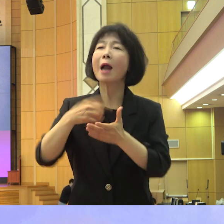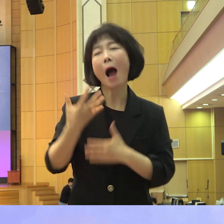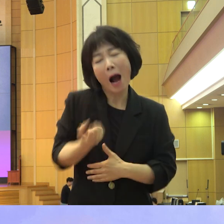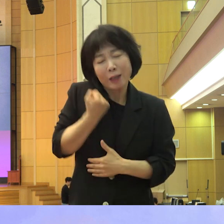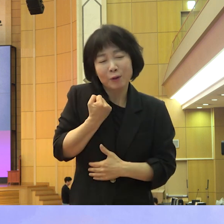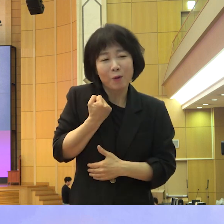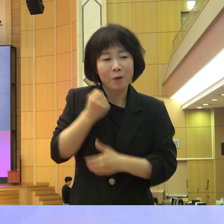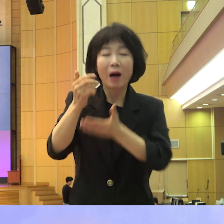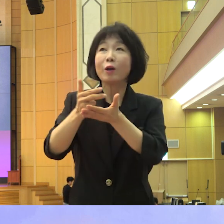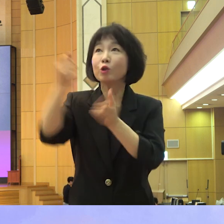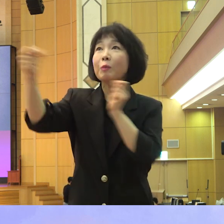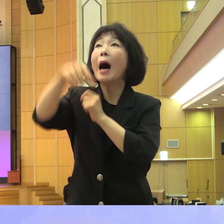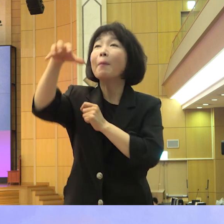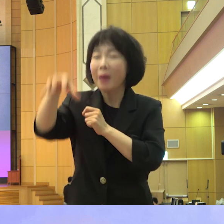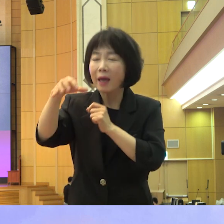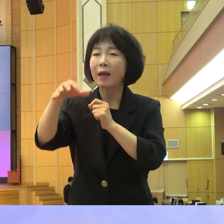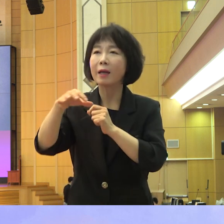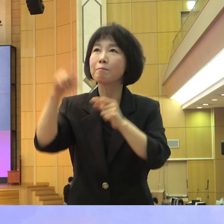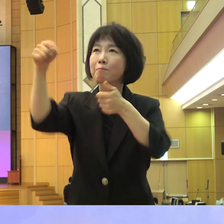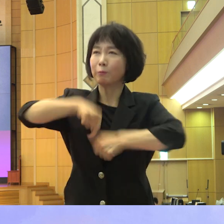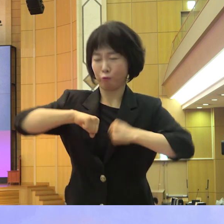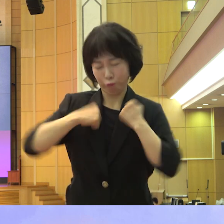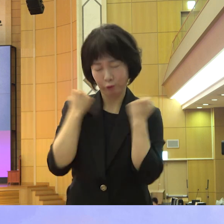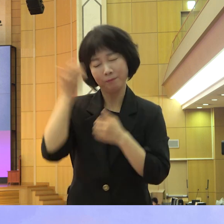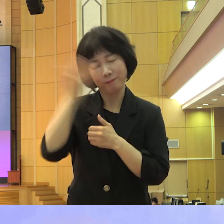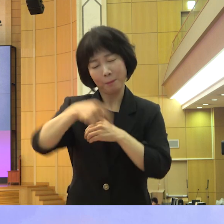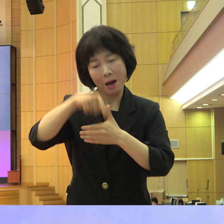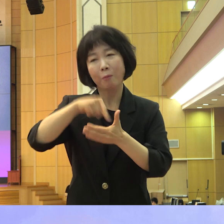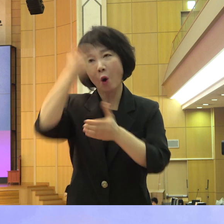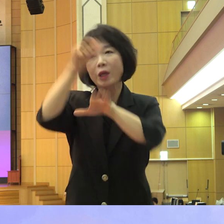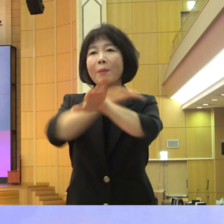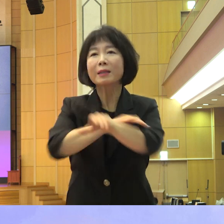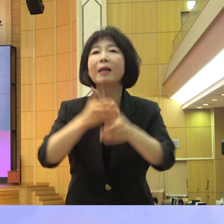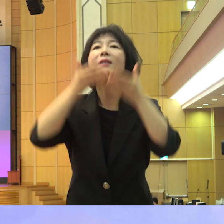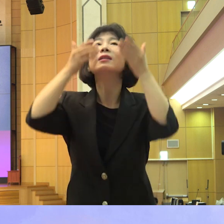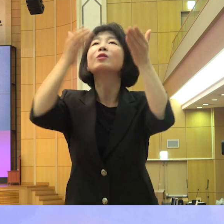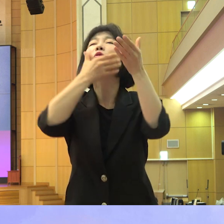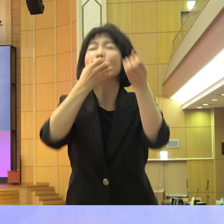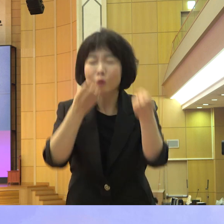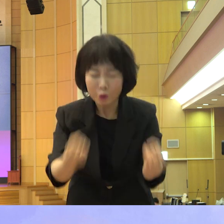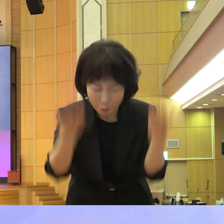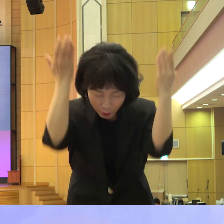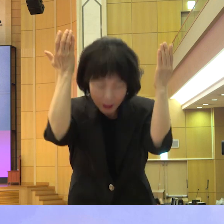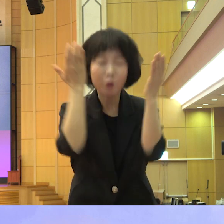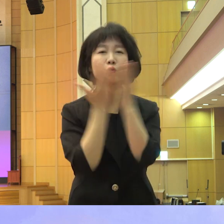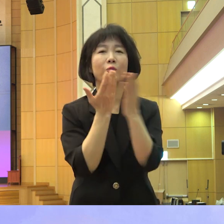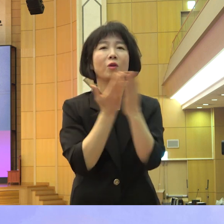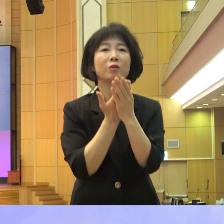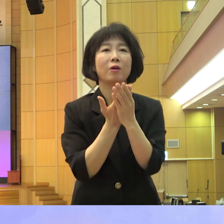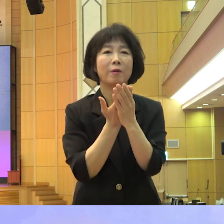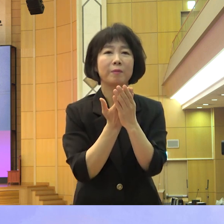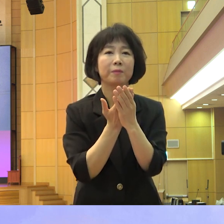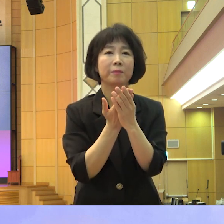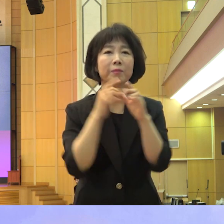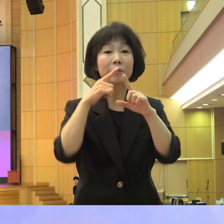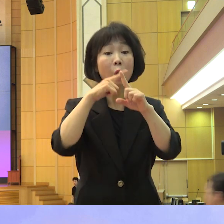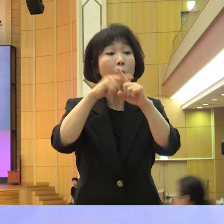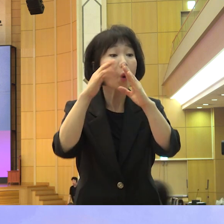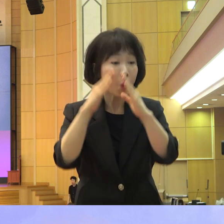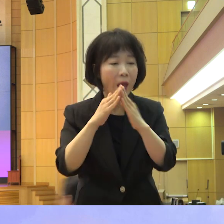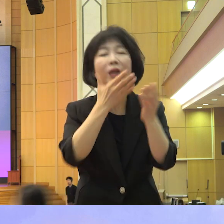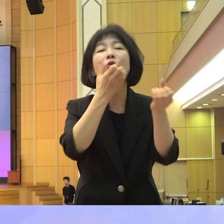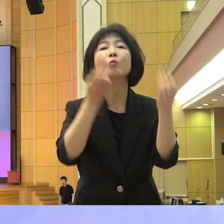심정으로서 하나님 앞에 순전함으로 예배드리는 귀한 예배가 되도록 축복하여 주시옵소서. 없는